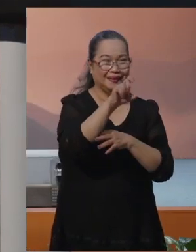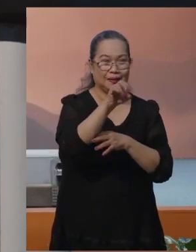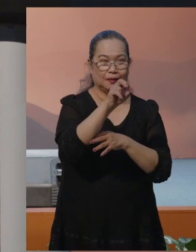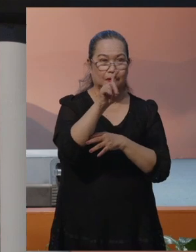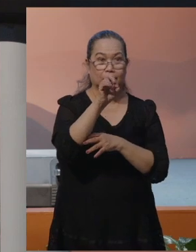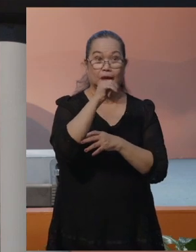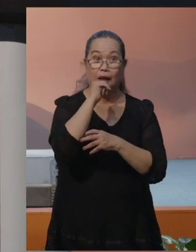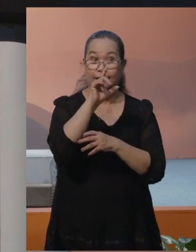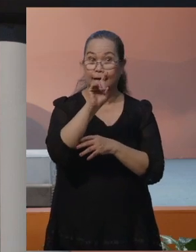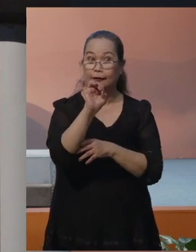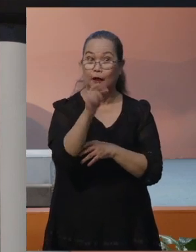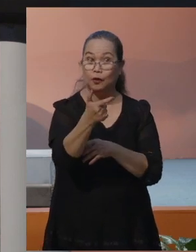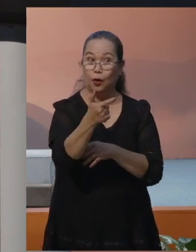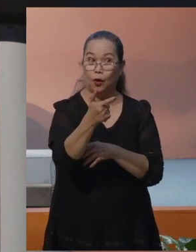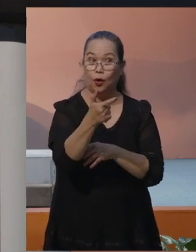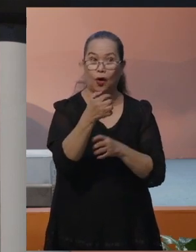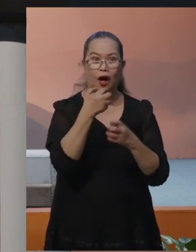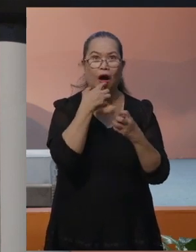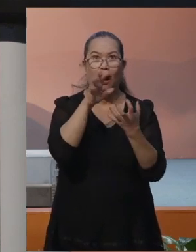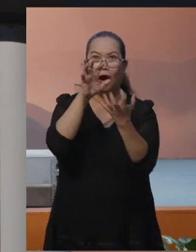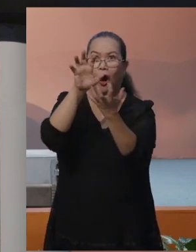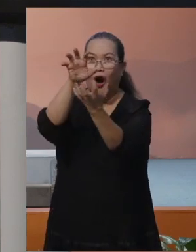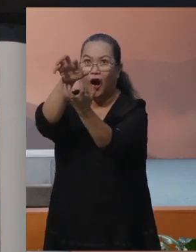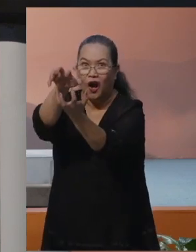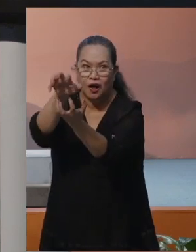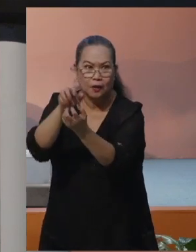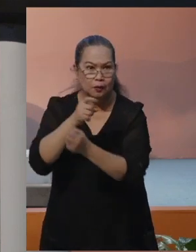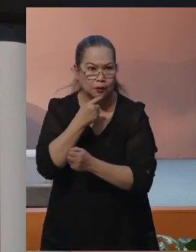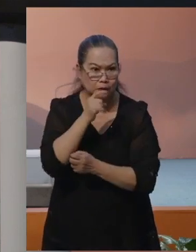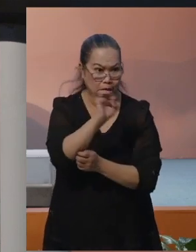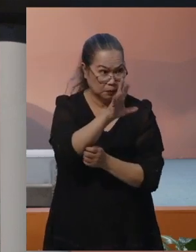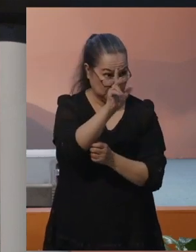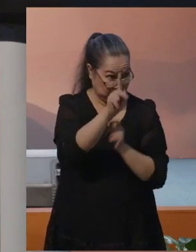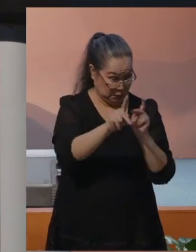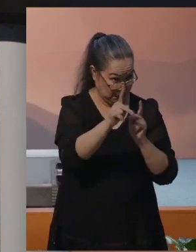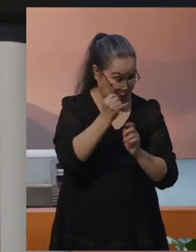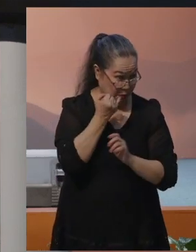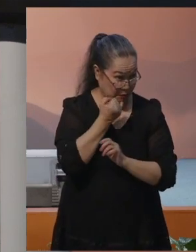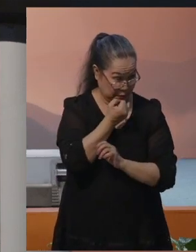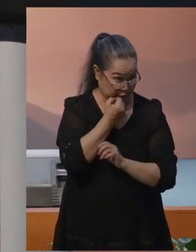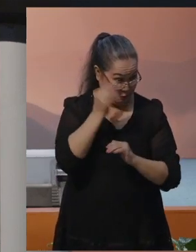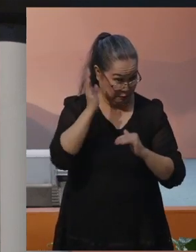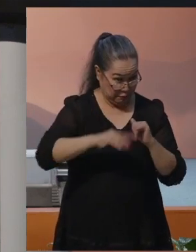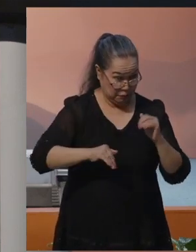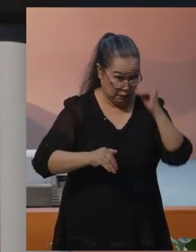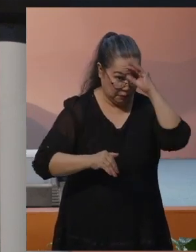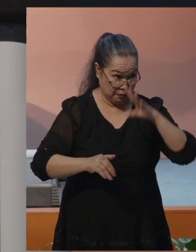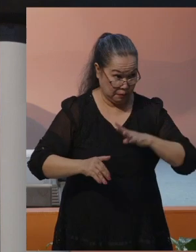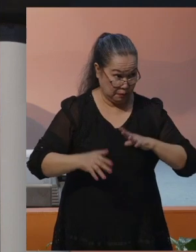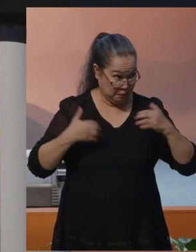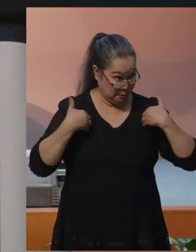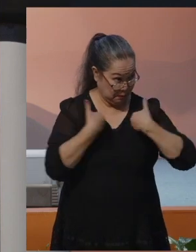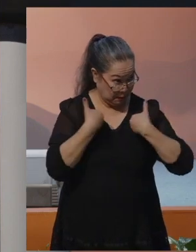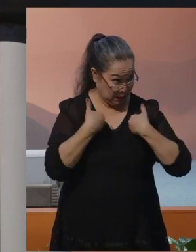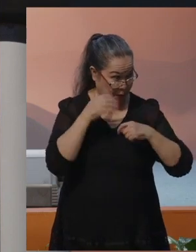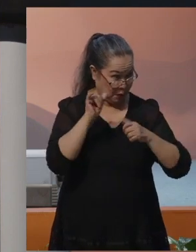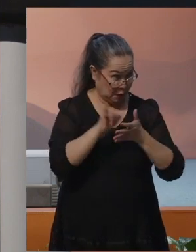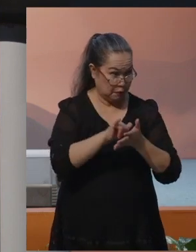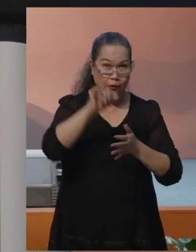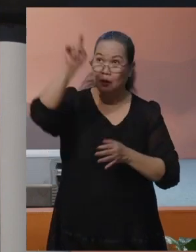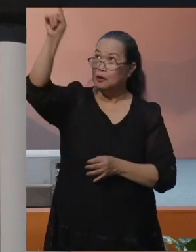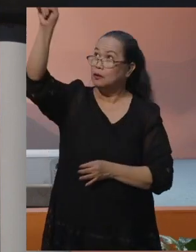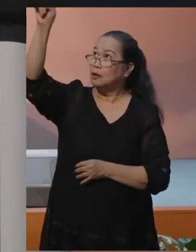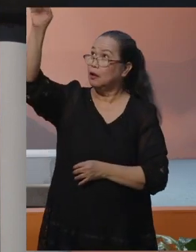not a dog shall growl against any of the people of Israel, either man or beast, that you may know that the